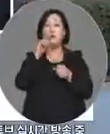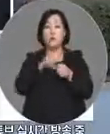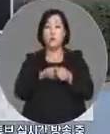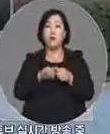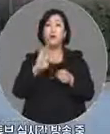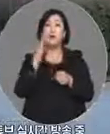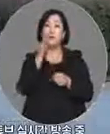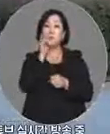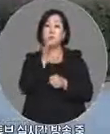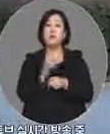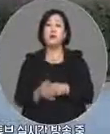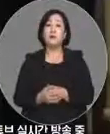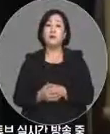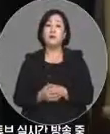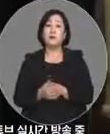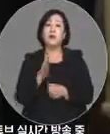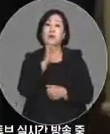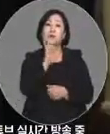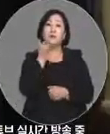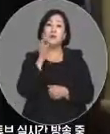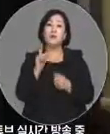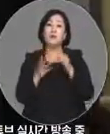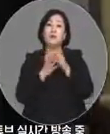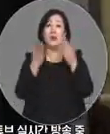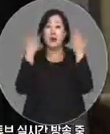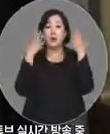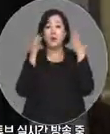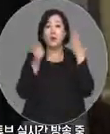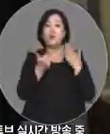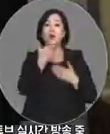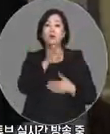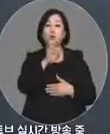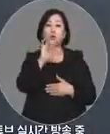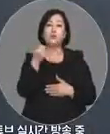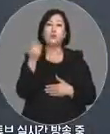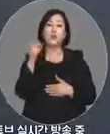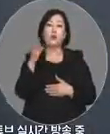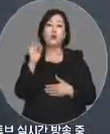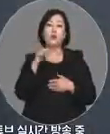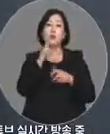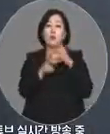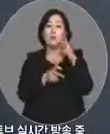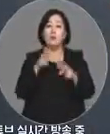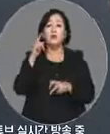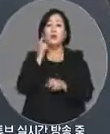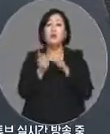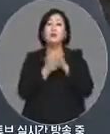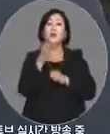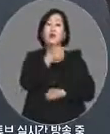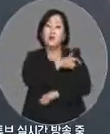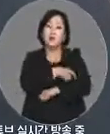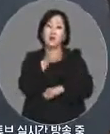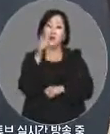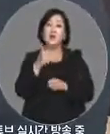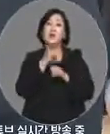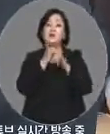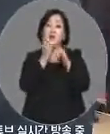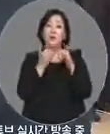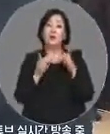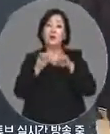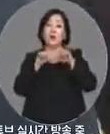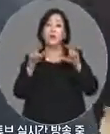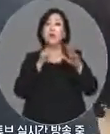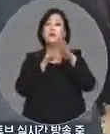있습니다. 이재명 씨는 총장 명의의 우수상, 황우성 씨는 산업인력공단 이사장상을 받았고 일반